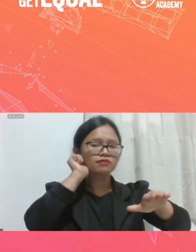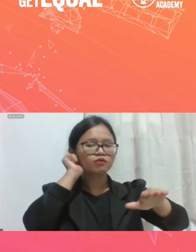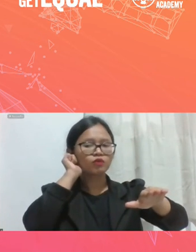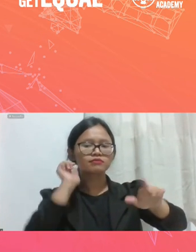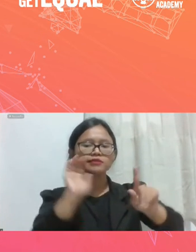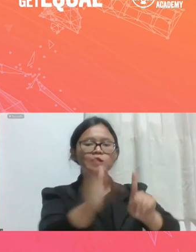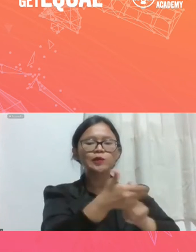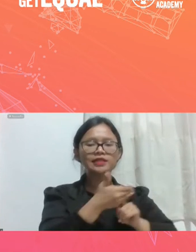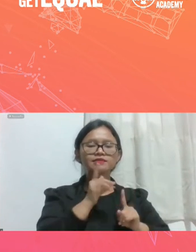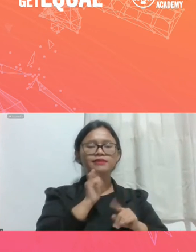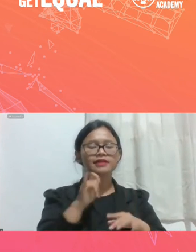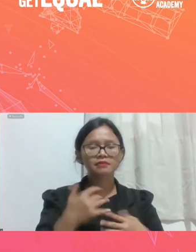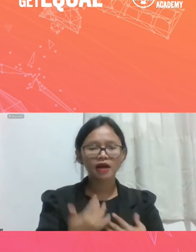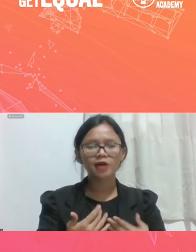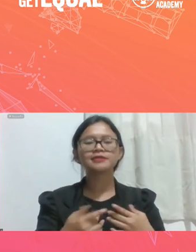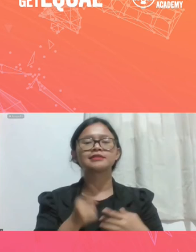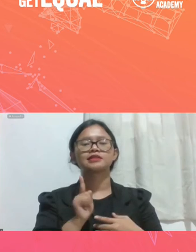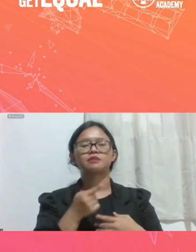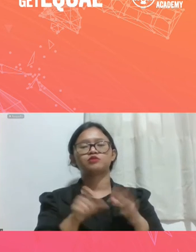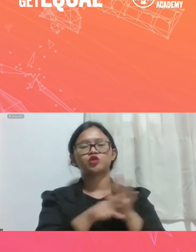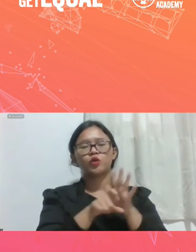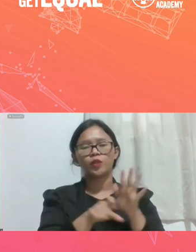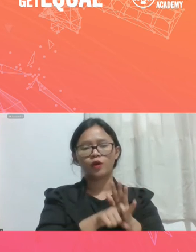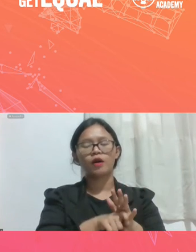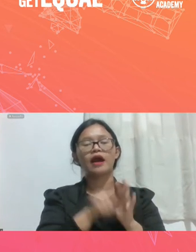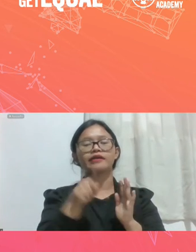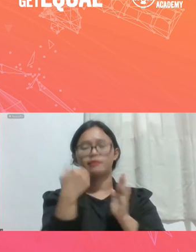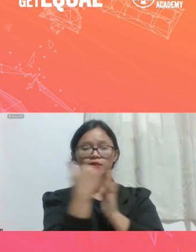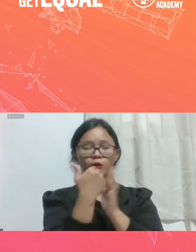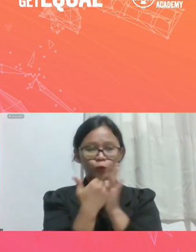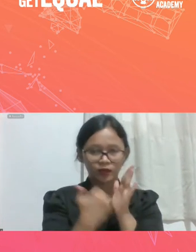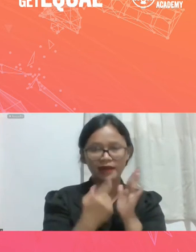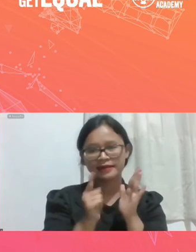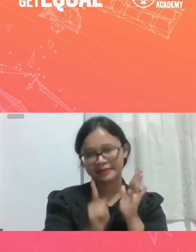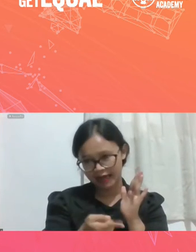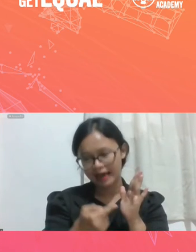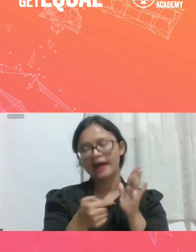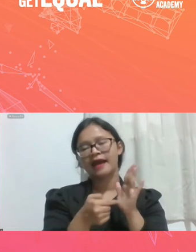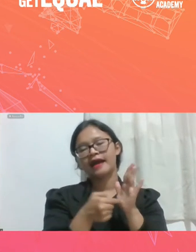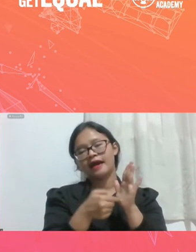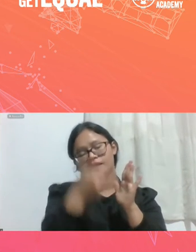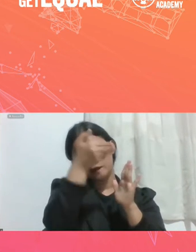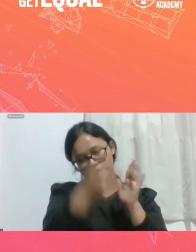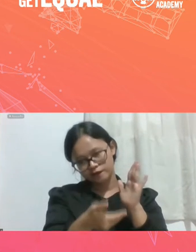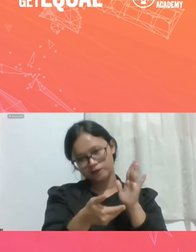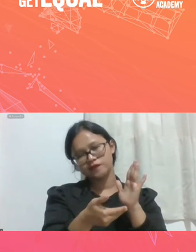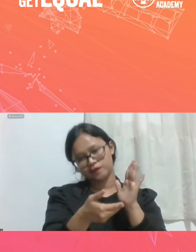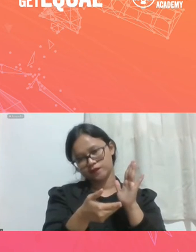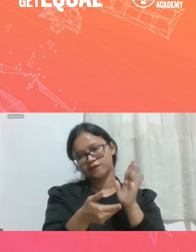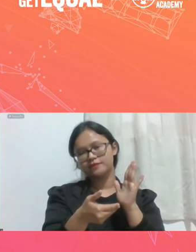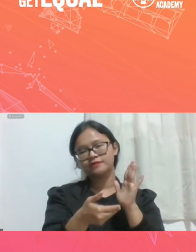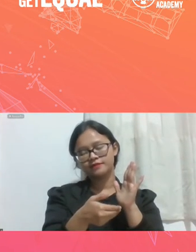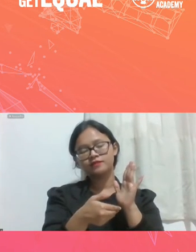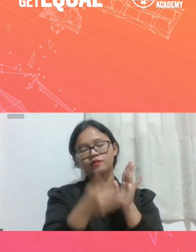Ya, pertama kita memang didukung dengan adanya regulasi, ya. Regulasi kita mencoba kita membuat